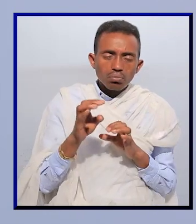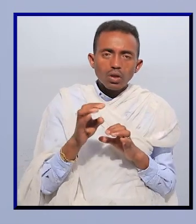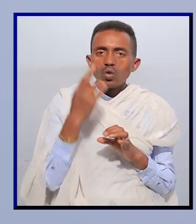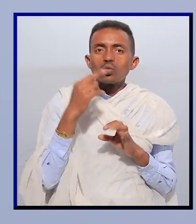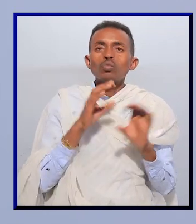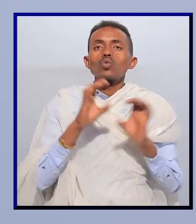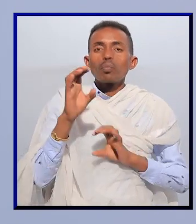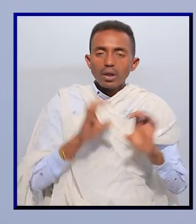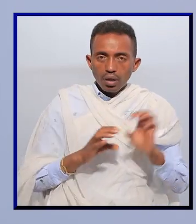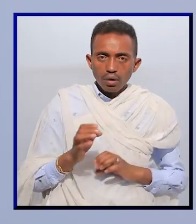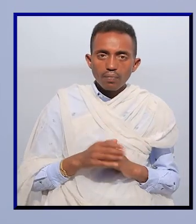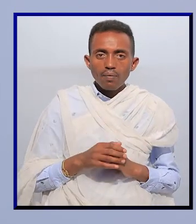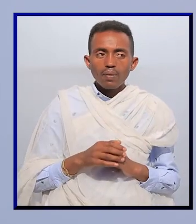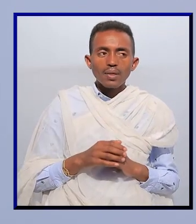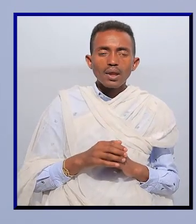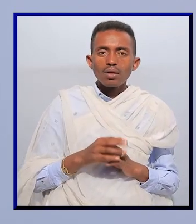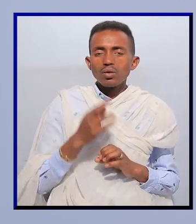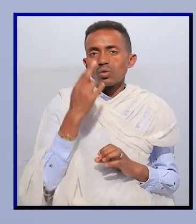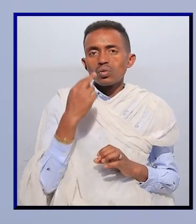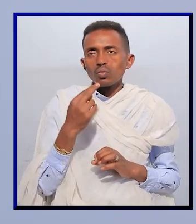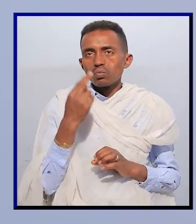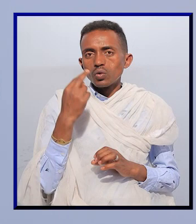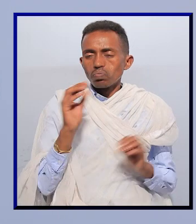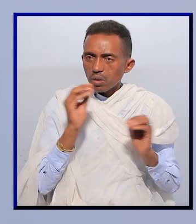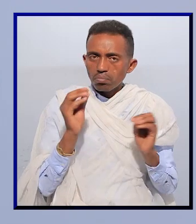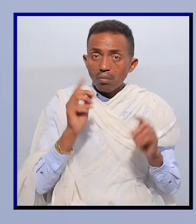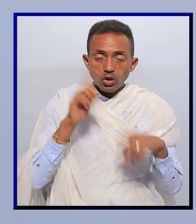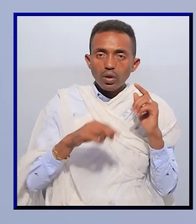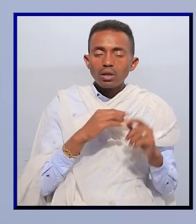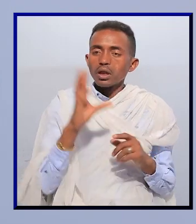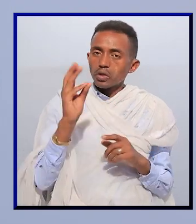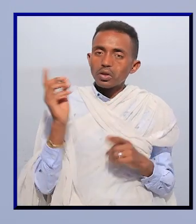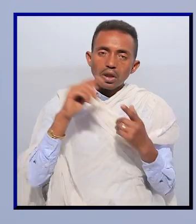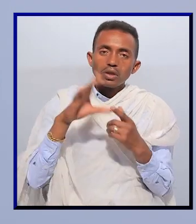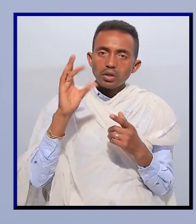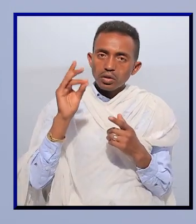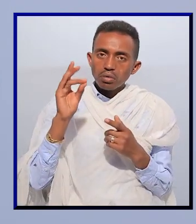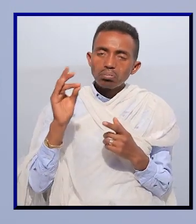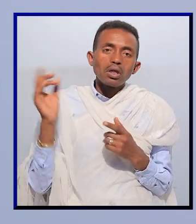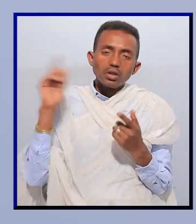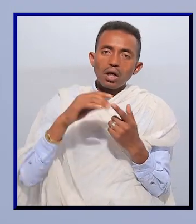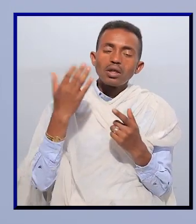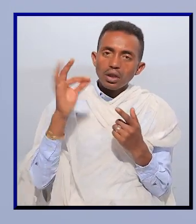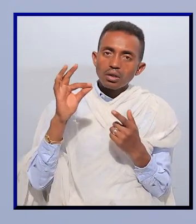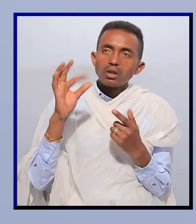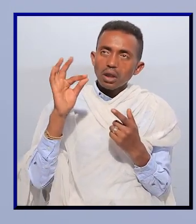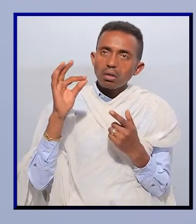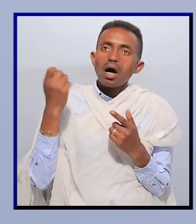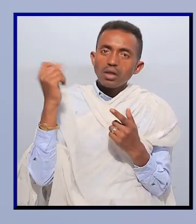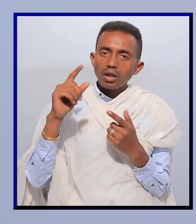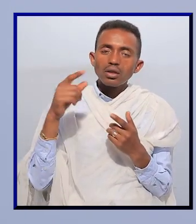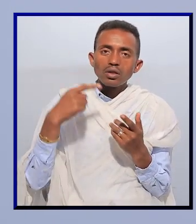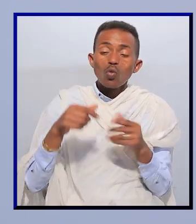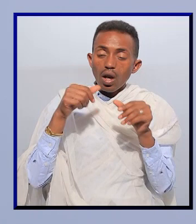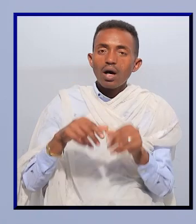ሆና ብትጾም ብትጸልይ በዛው ላይ ምን እንድትጾም ቢደረግ ምንም ማጾም ከሆነ እስከ 6 ሰዓት ከቻለች እስከ 9 ሰዓት ከቻለች እስከ